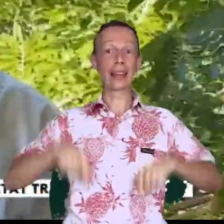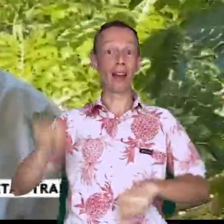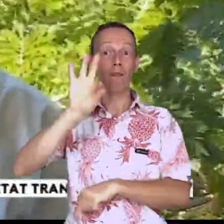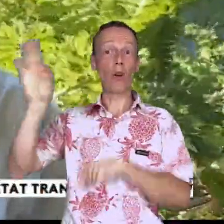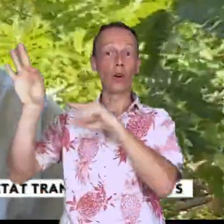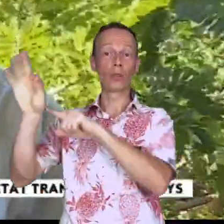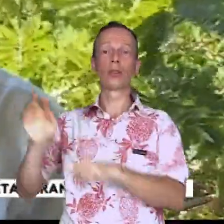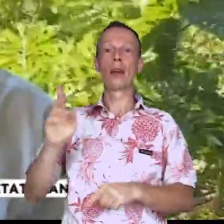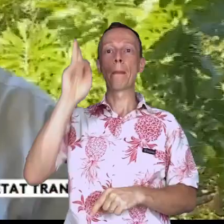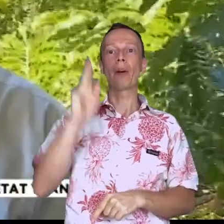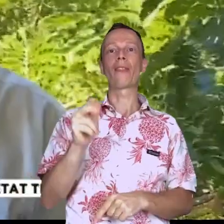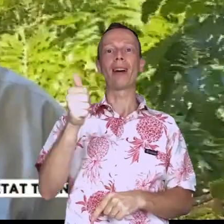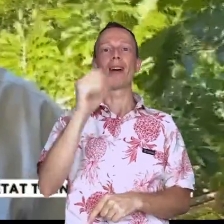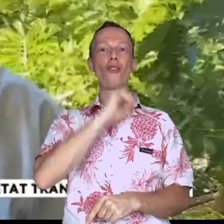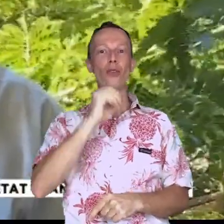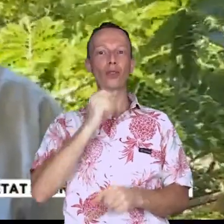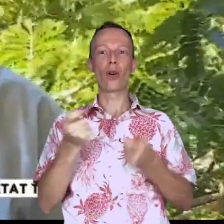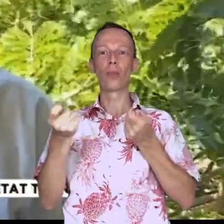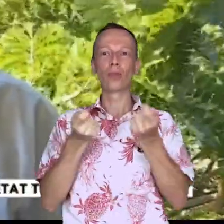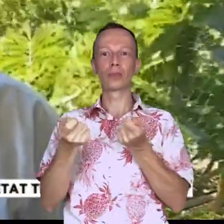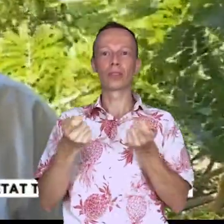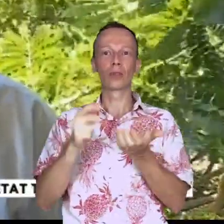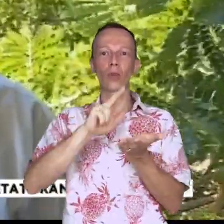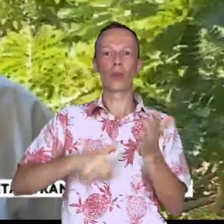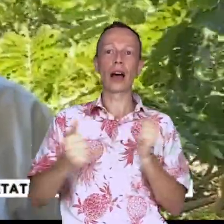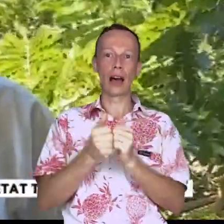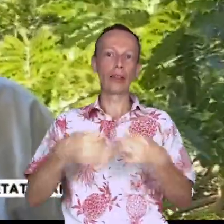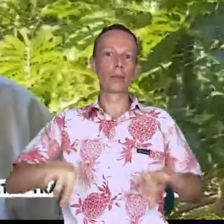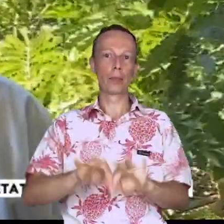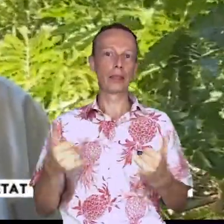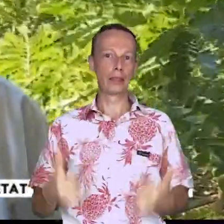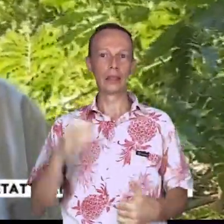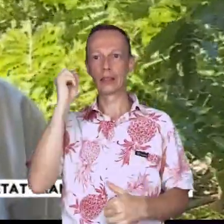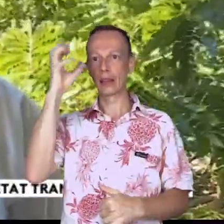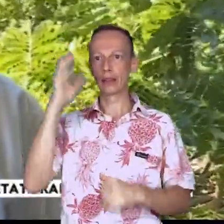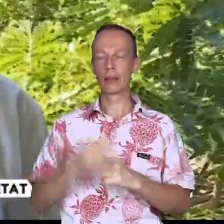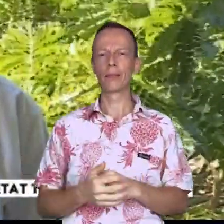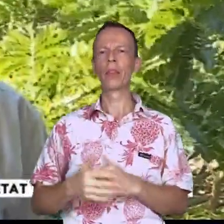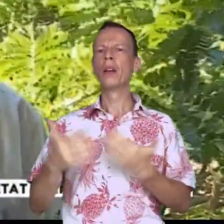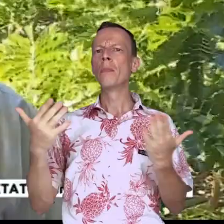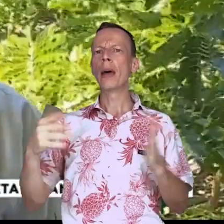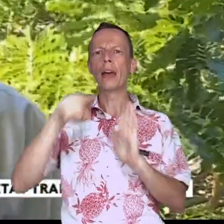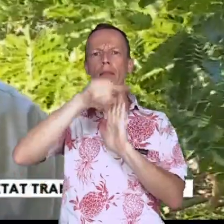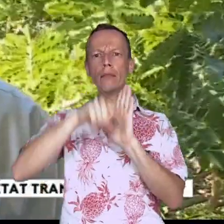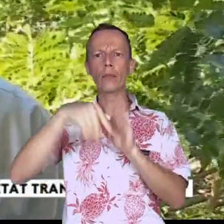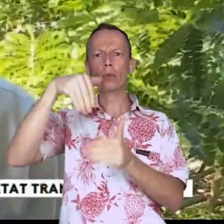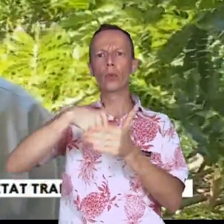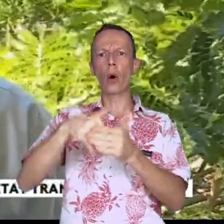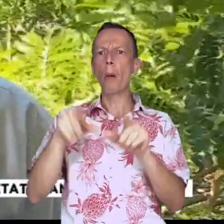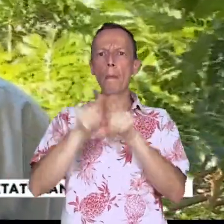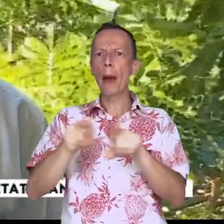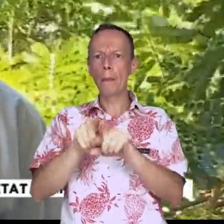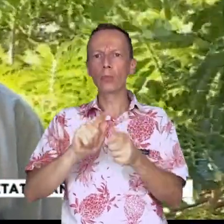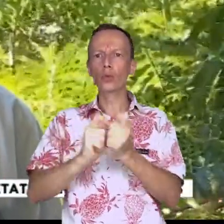les modalités économiques sont les mêmes, donc ça ne changera pas grand-chose pour nous en tant qu'opérateurs. Et nous aurons évidemment toujours la même volonté